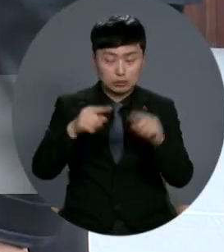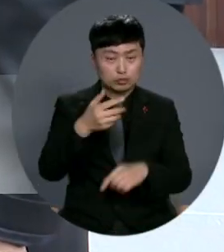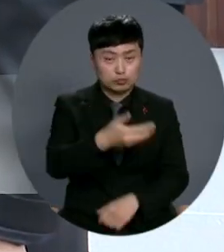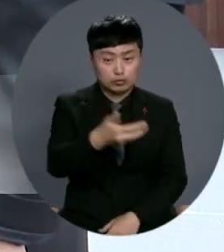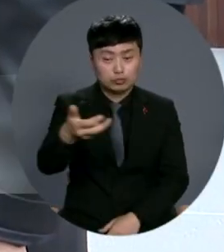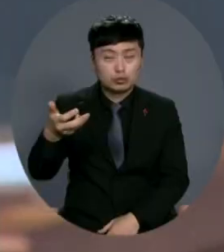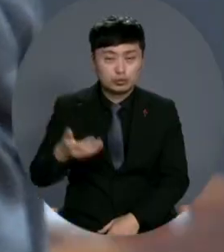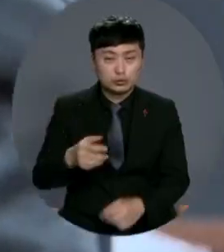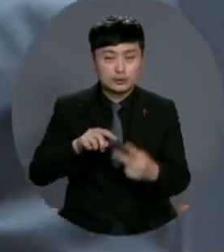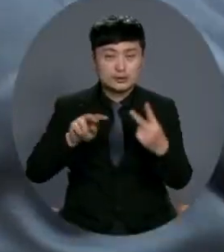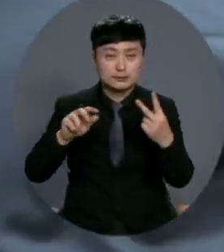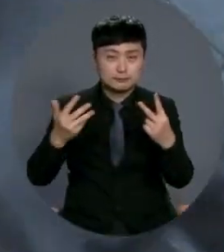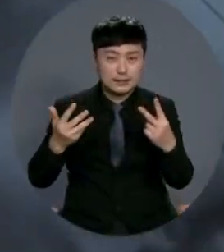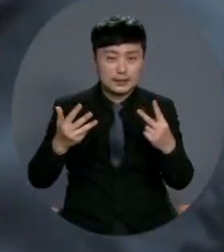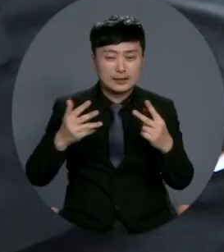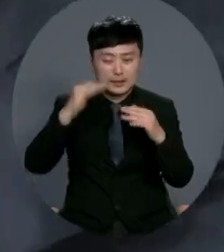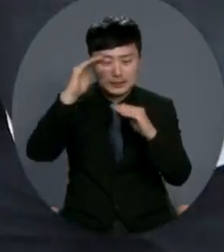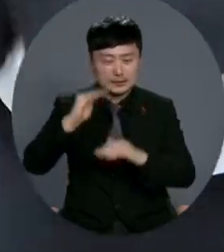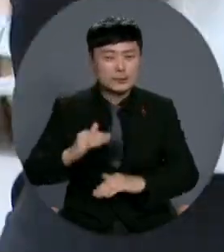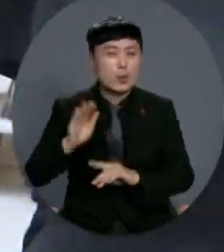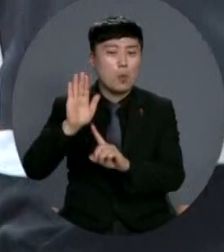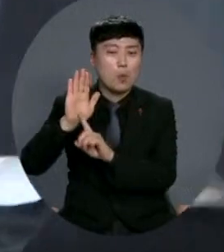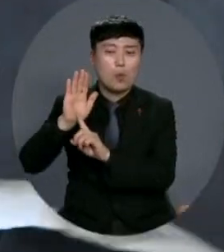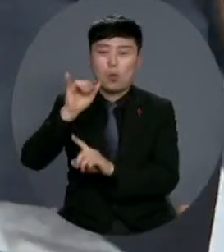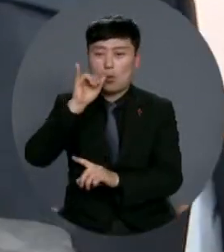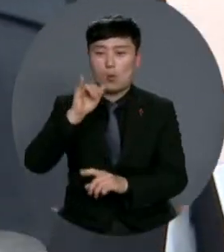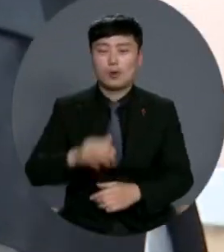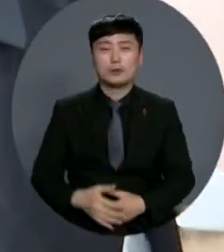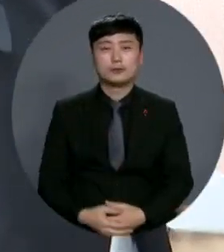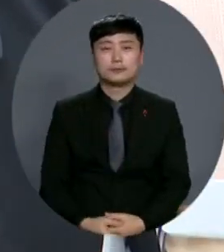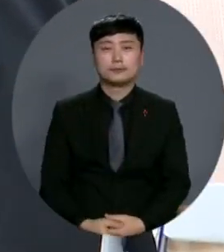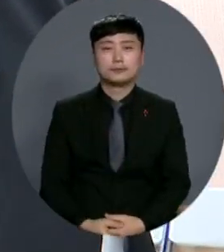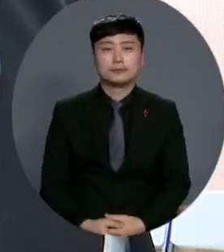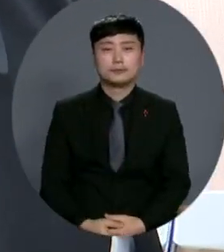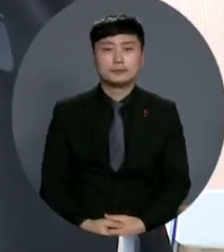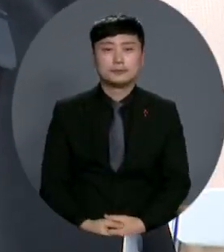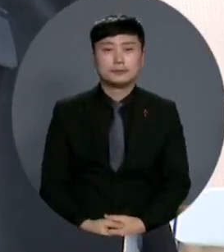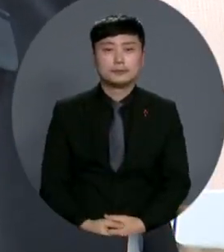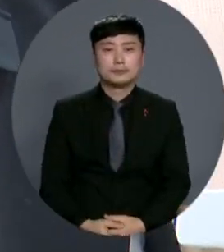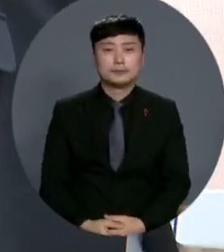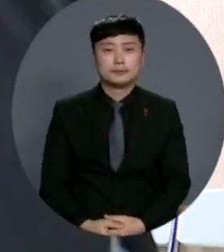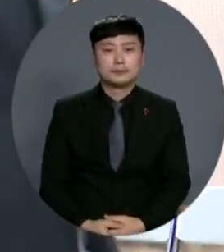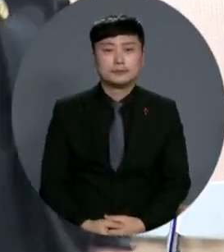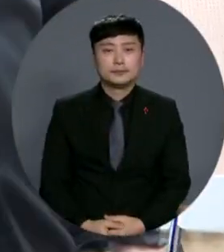넓혀 2.28을 알릴 계획입니다. MBC 뉴스 이상훈입니다.